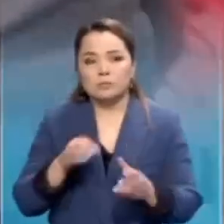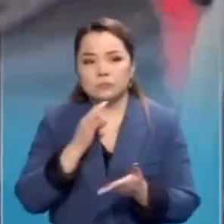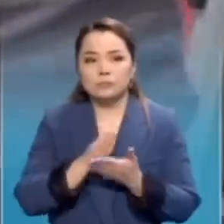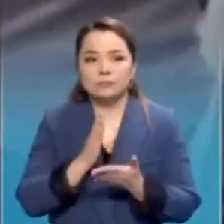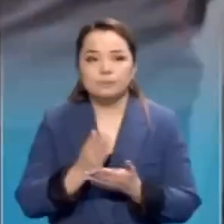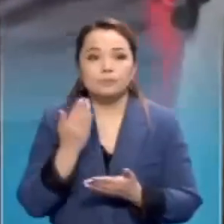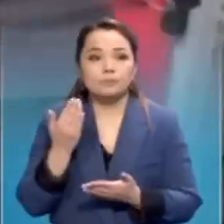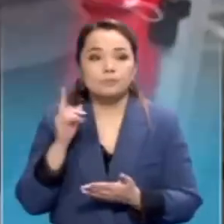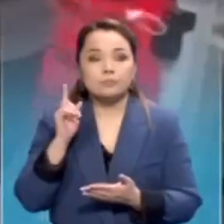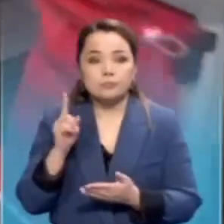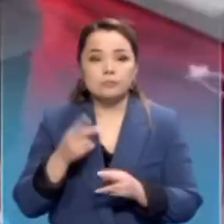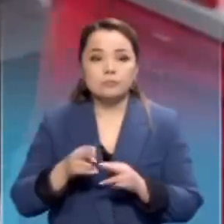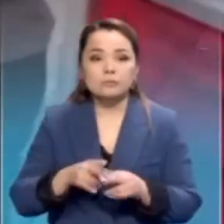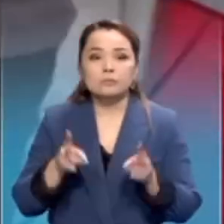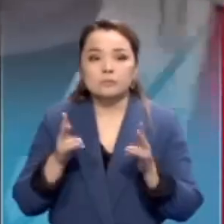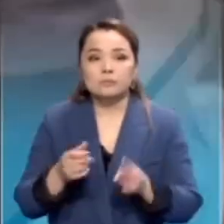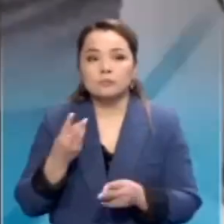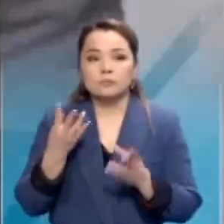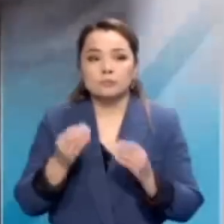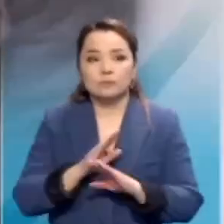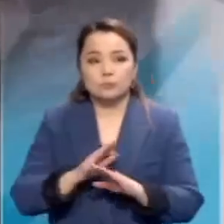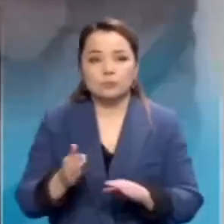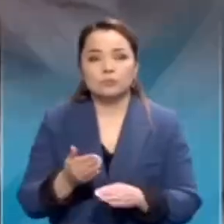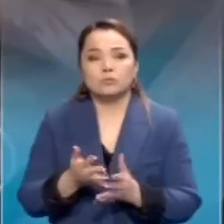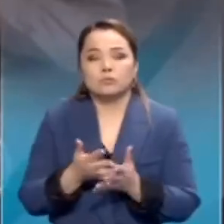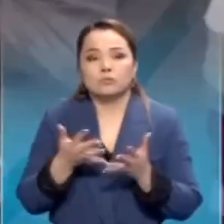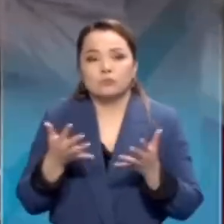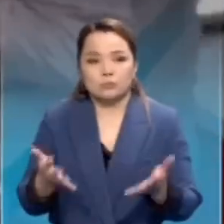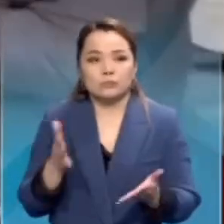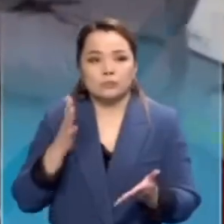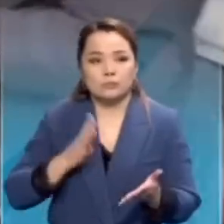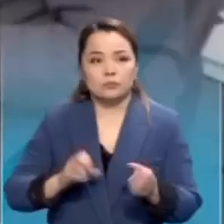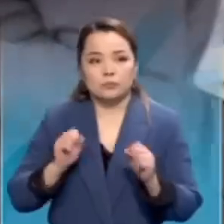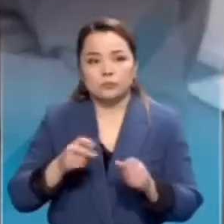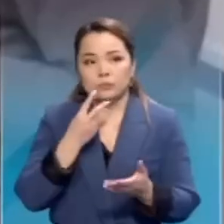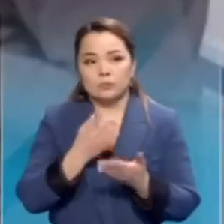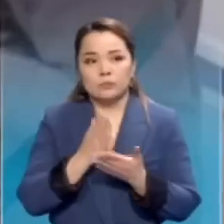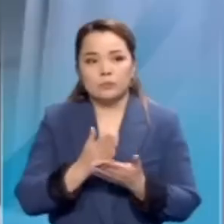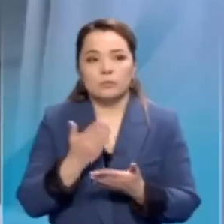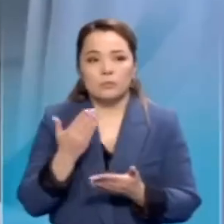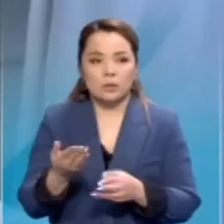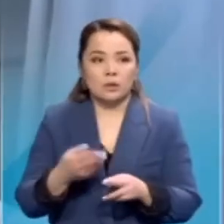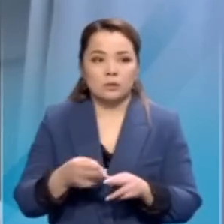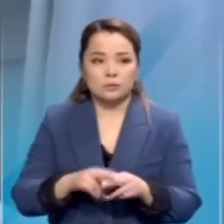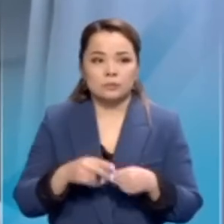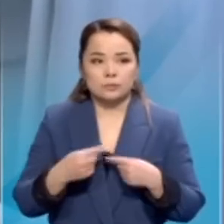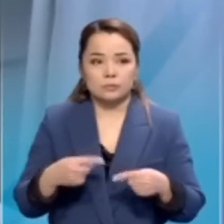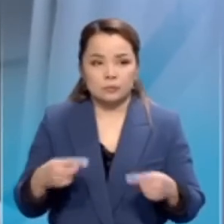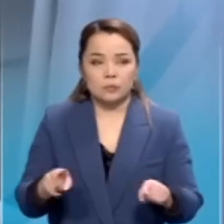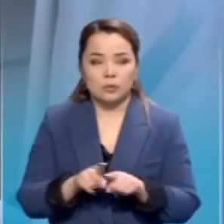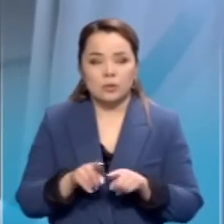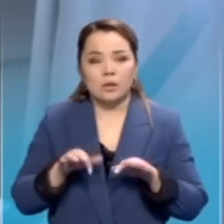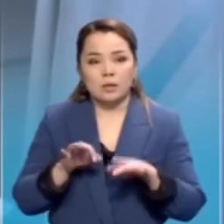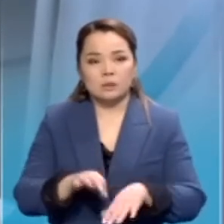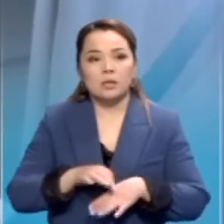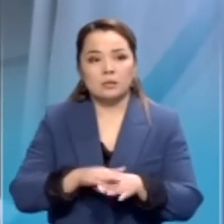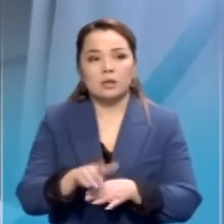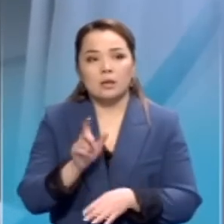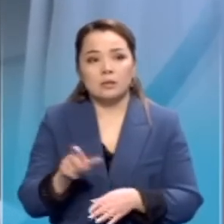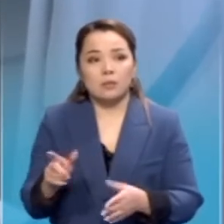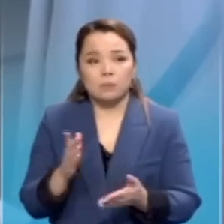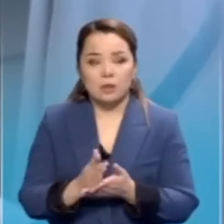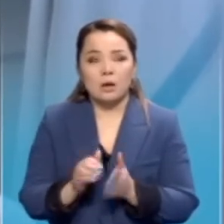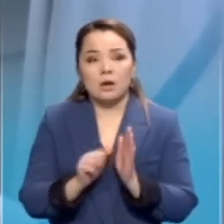жатады. Бірақ бұл апат бірнеше күн емес, одан да ұзаққа төзуге болатынын көрсетті. Алайда түрлі амалдар жасағандар да бар.